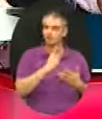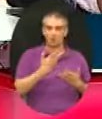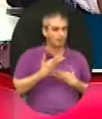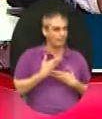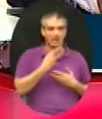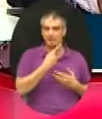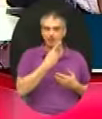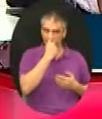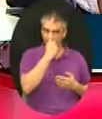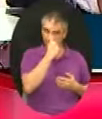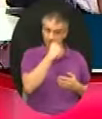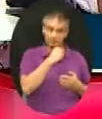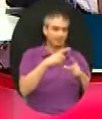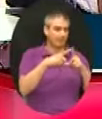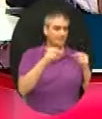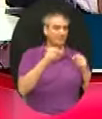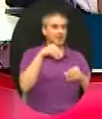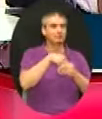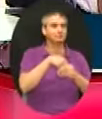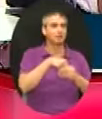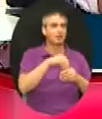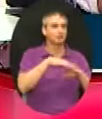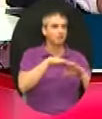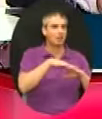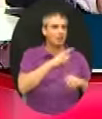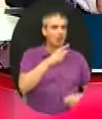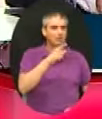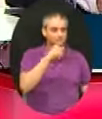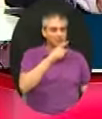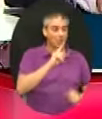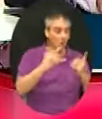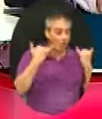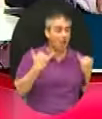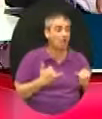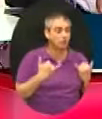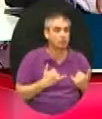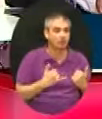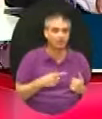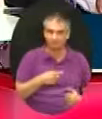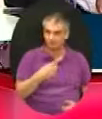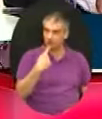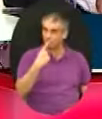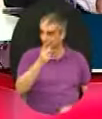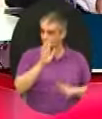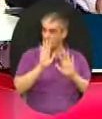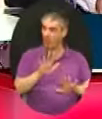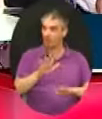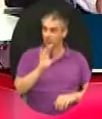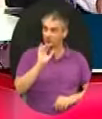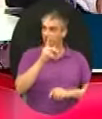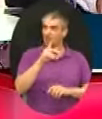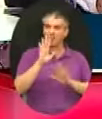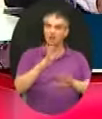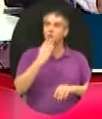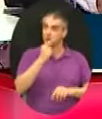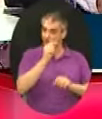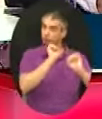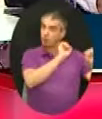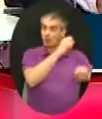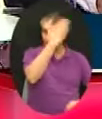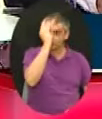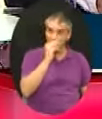מקבלים את הפתקי הצבעה של שיחה. אתה רוצה להגיד לי שאין תומכים קיצוניים ואנטישמים שתומכים בטראמפ? אני